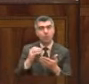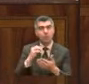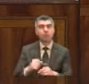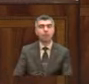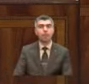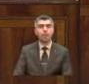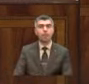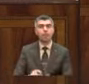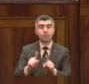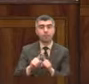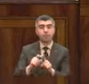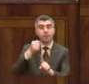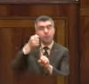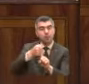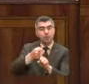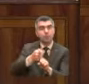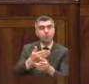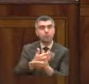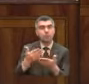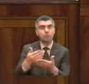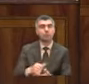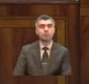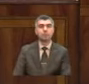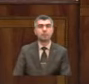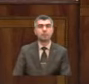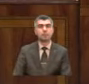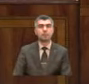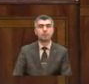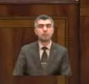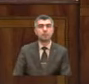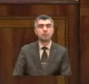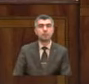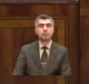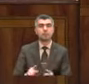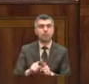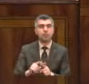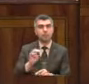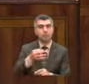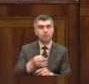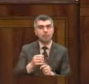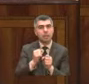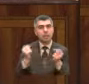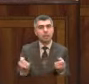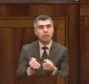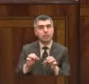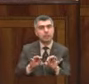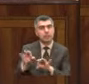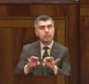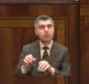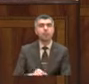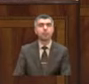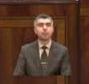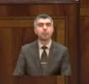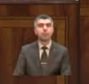غنعطي المؤشرات ديال الانجاز، 28 مخطط يعني قطاعي فيما يتعلق بتنزيل هذه الاستراتيجيه. ثم